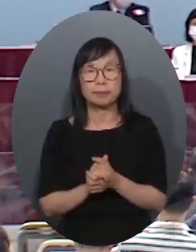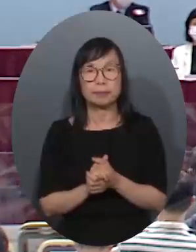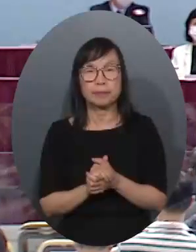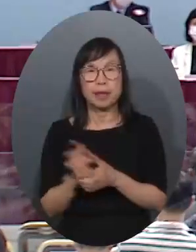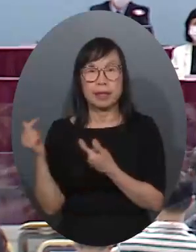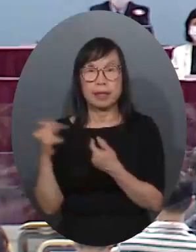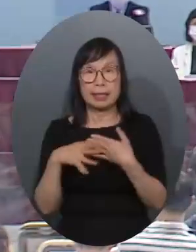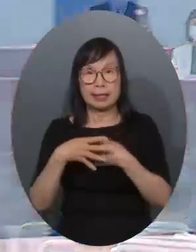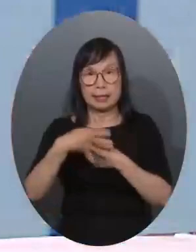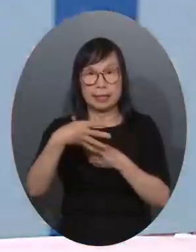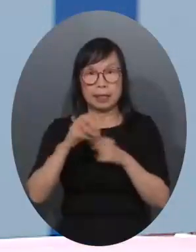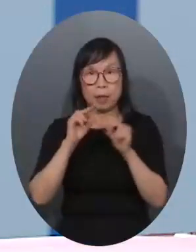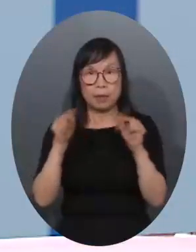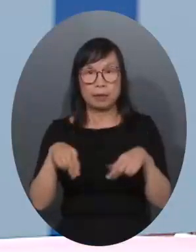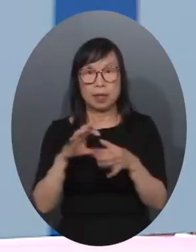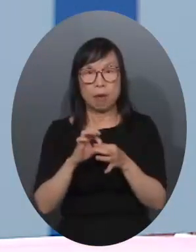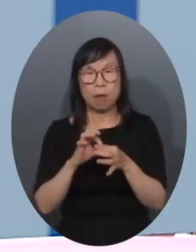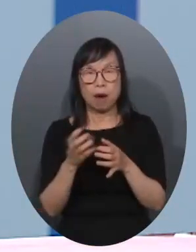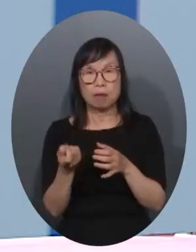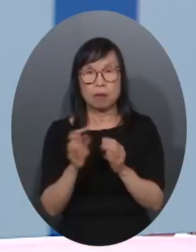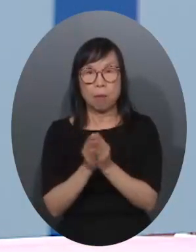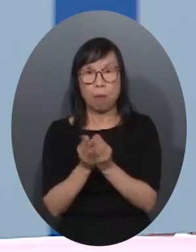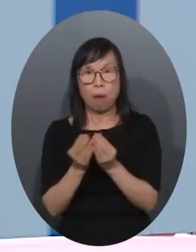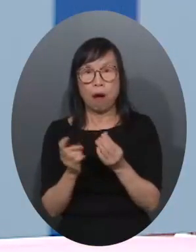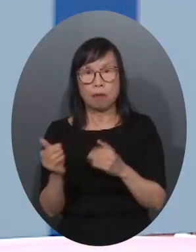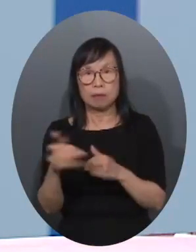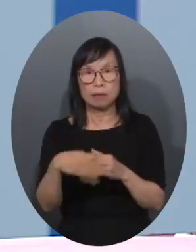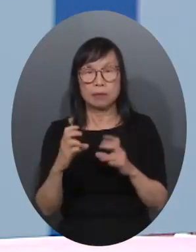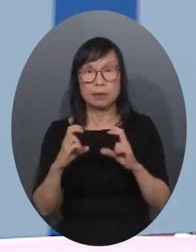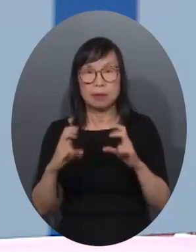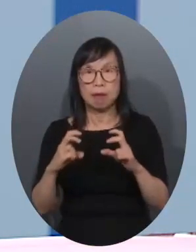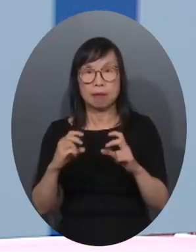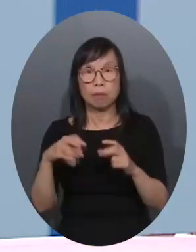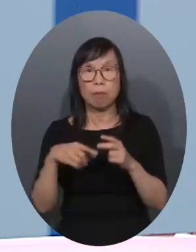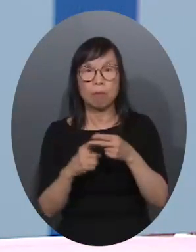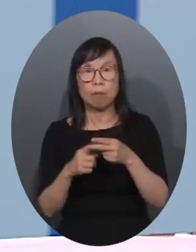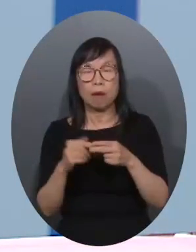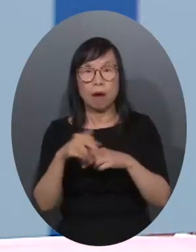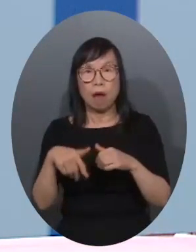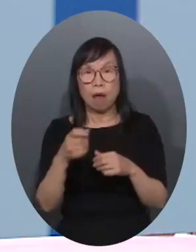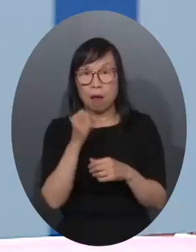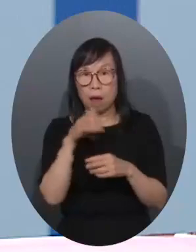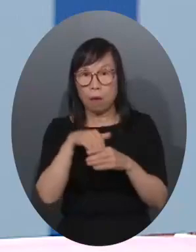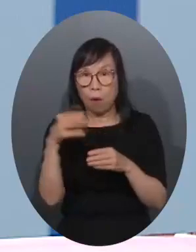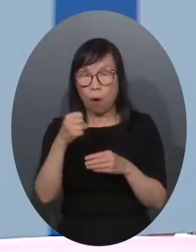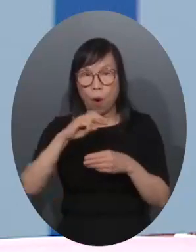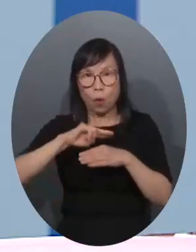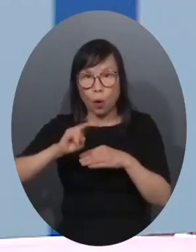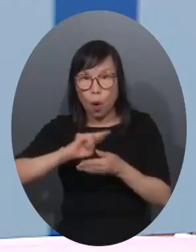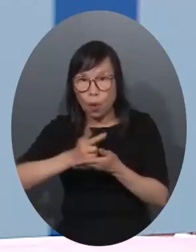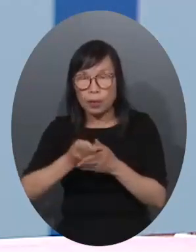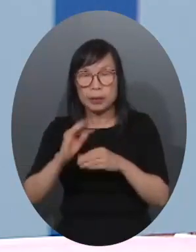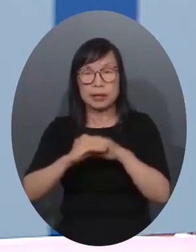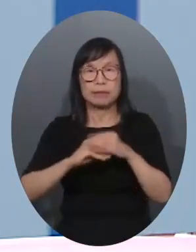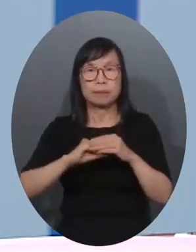跟住第四個問題係有關小豪灣車廠嘅。咁呢一位股東咧嘅提問就係小豪灣車廠嘅改建個進展